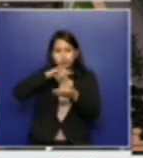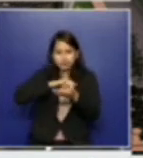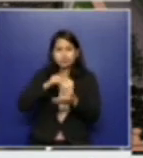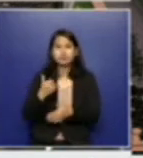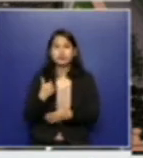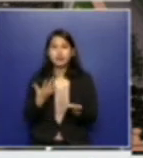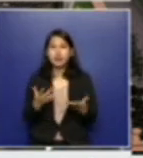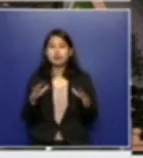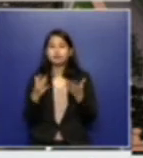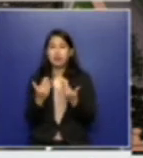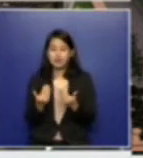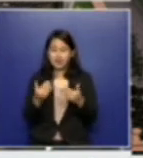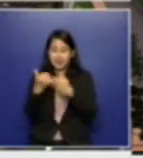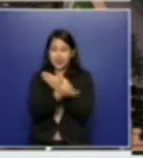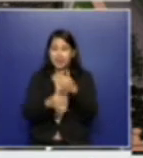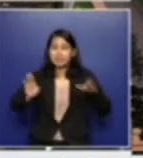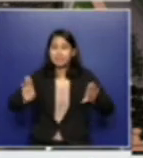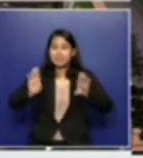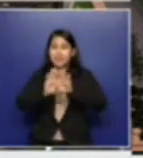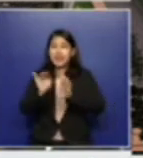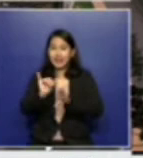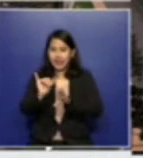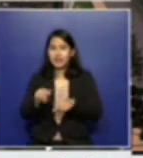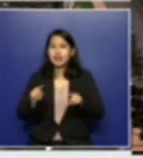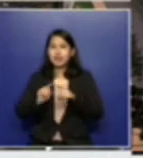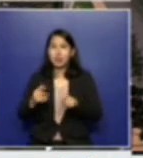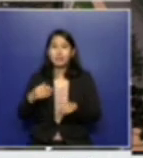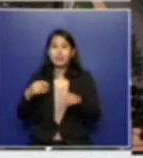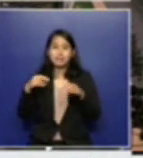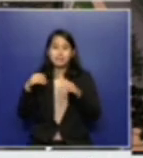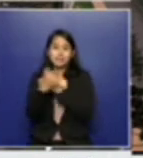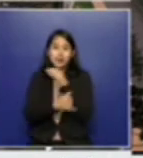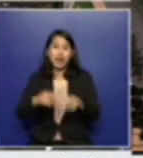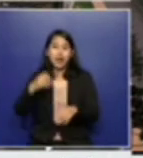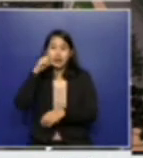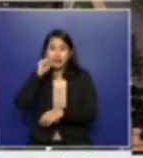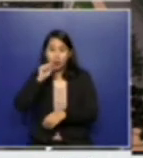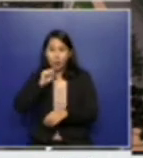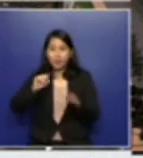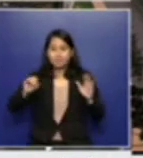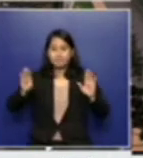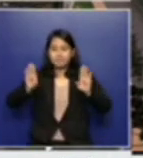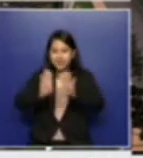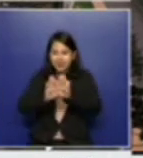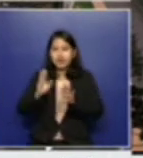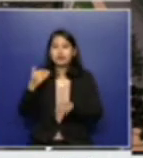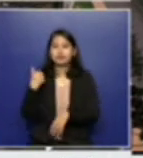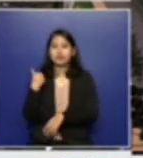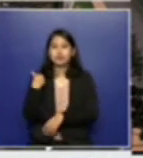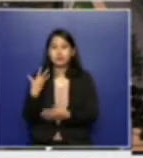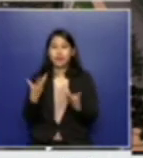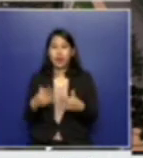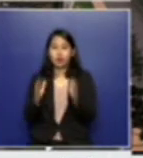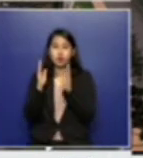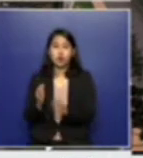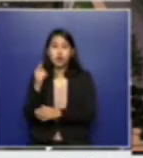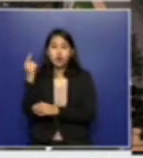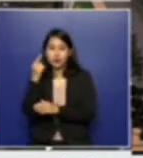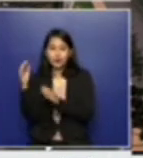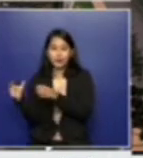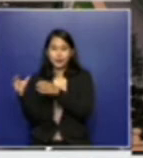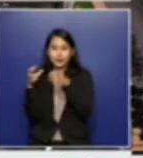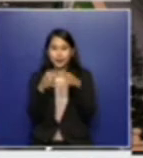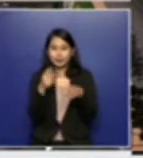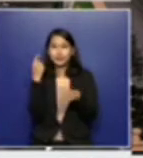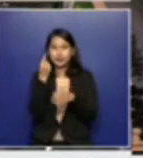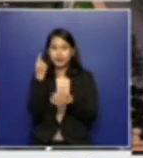ลาก็ยังไม่ปิดประเทศทั้งที่ประเทศอื่นเนี่ยขนาดไต้หวันเนี่ยเขาอยู่ติดกับจีนเขาปิดประเทศครับพอเอานักท่องเที่ยวเข้ามาอีกอ้าว 2-3 หมื่น